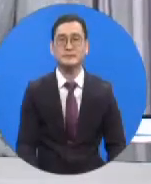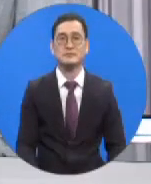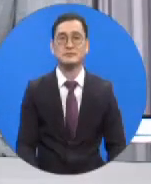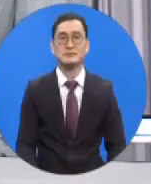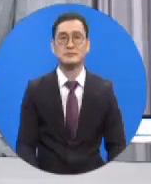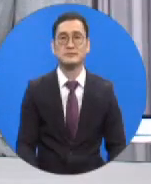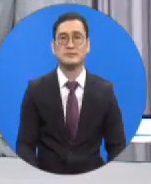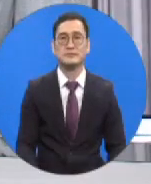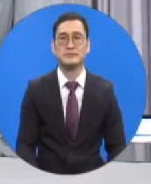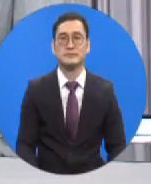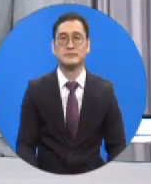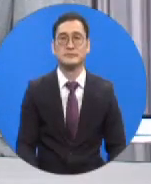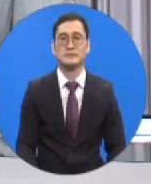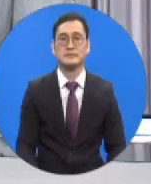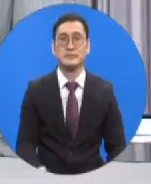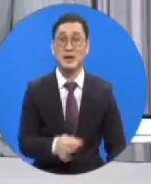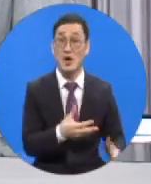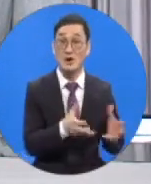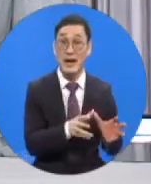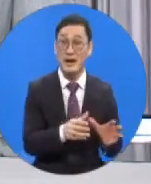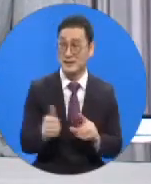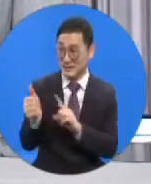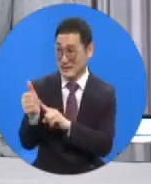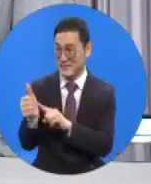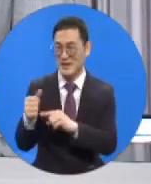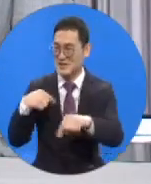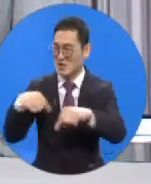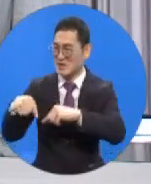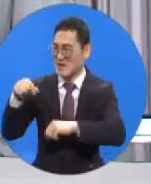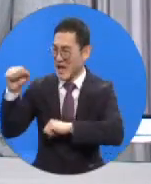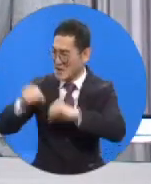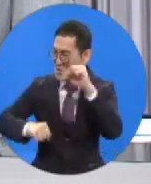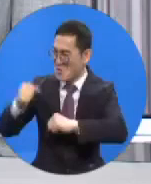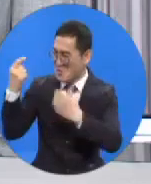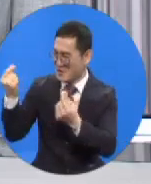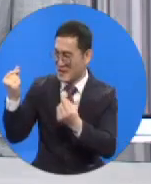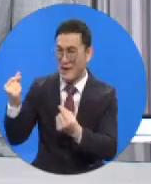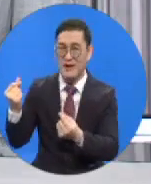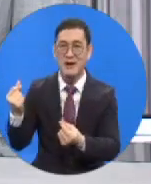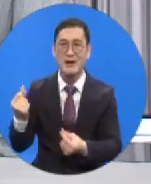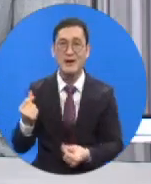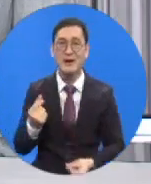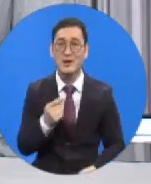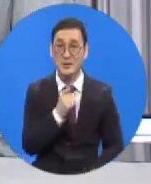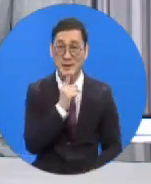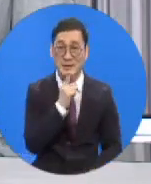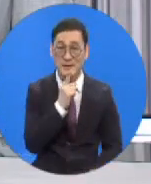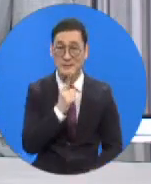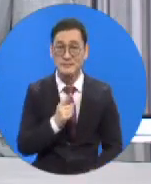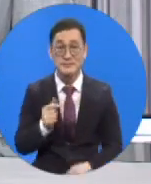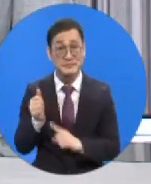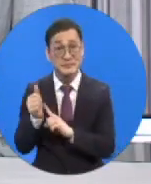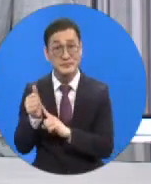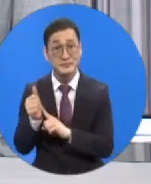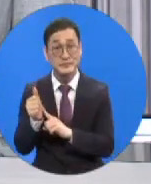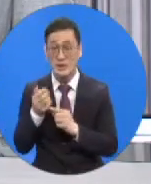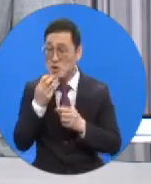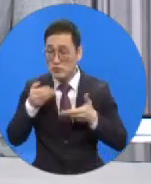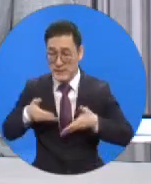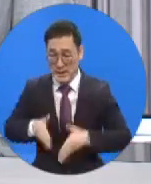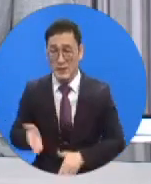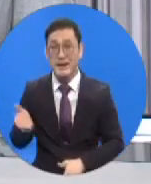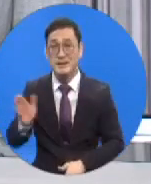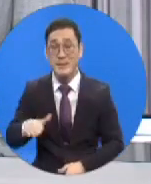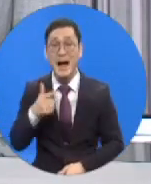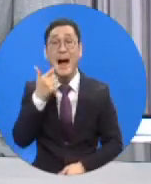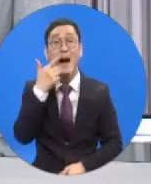윤 총장 정치 행보를 하고 있다 이렇게 많은 지적을 하고 있는데 그래서 그런지 사실 윤 총장 본인은 서울 출신이긴 하지만